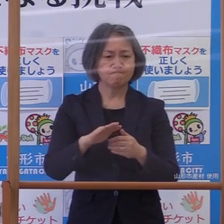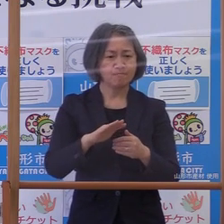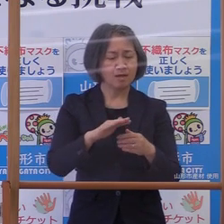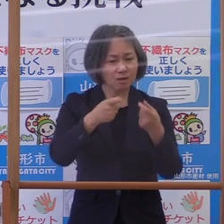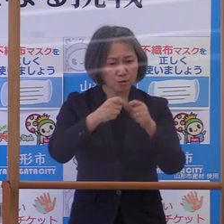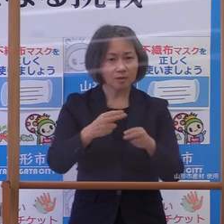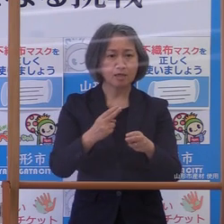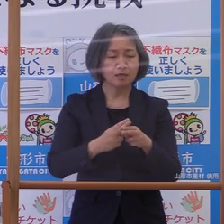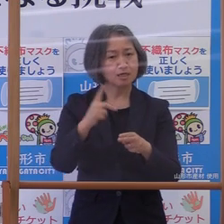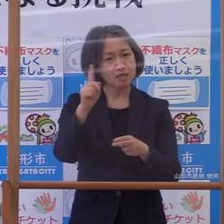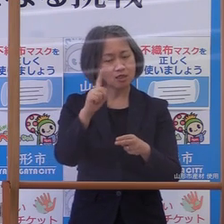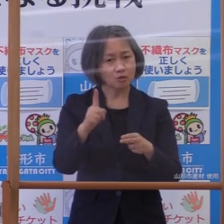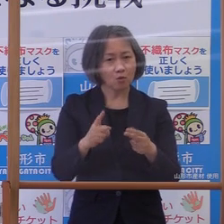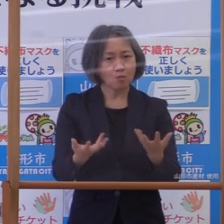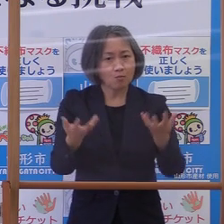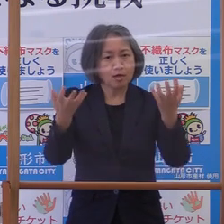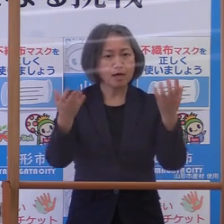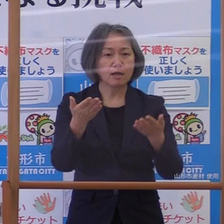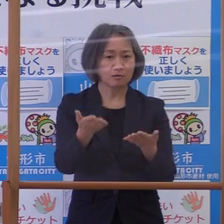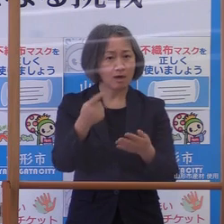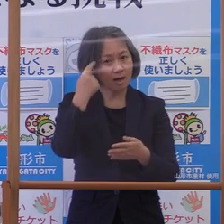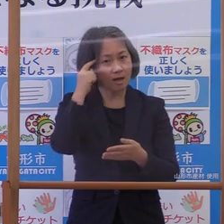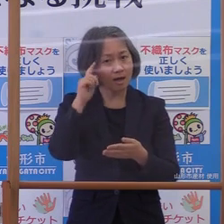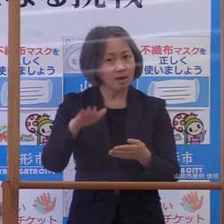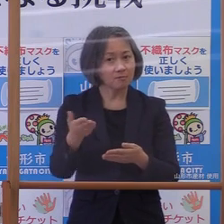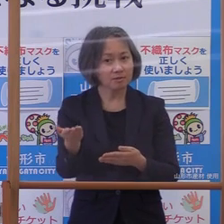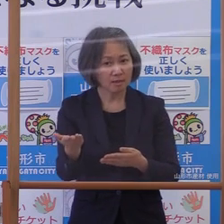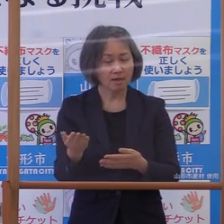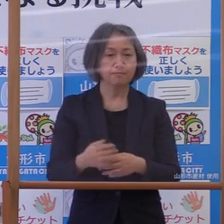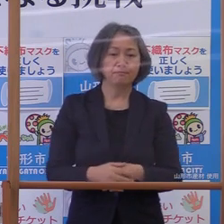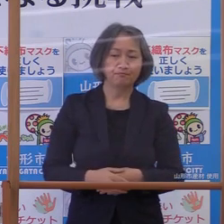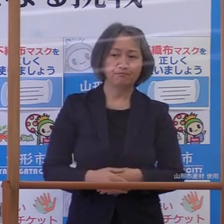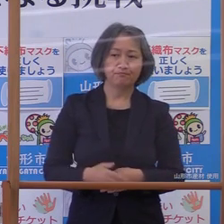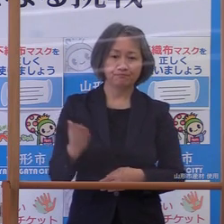考えとかは今のところありますでしょうか。 はい、